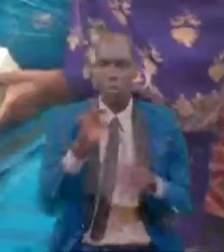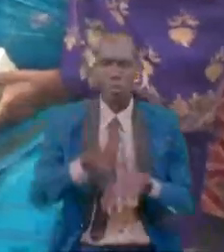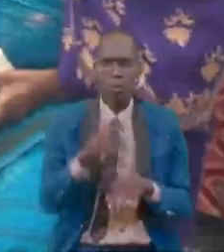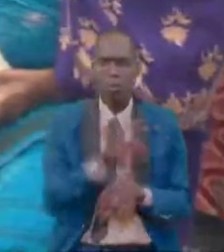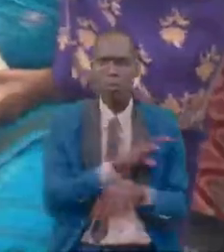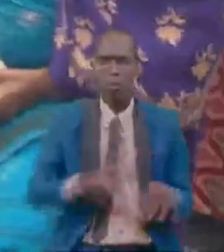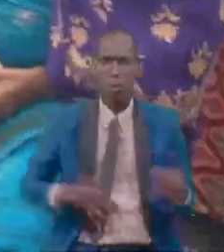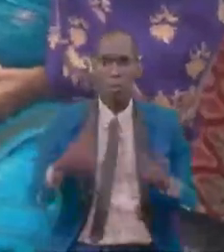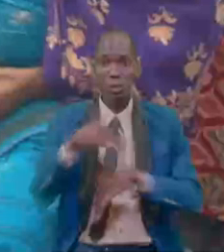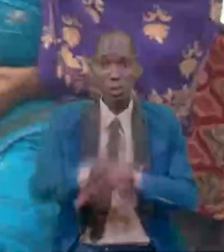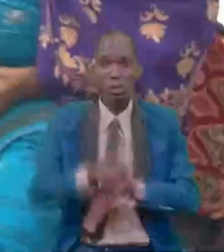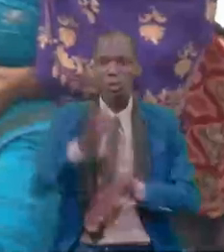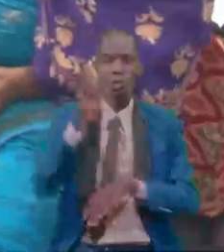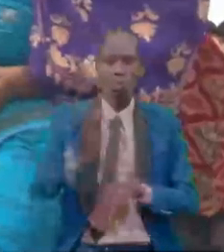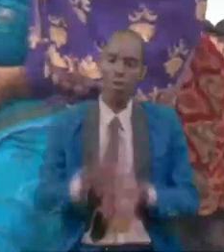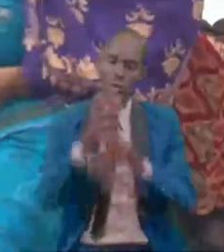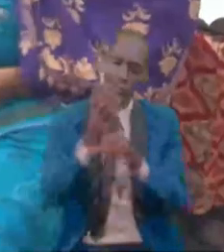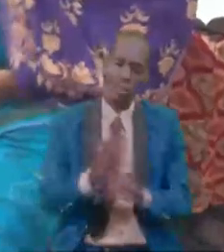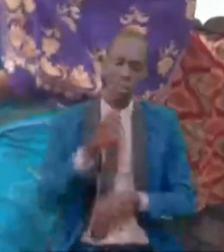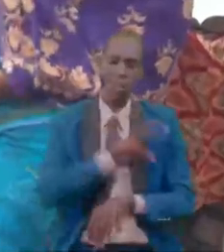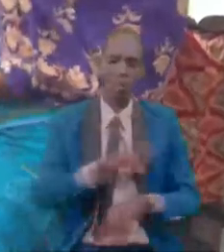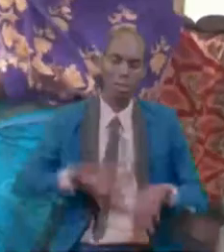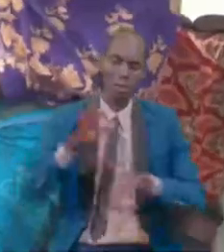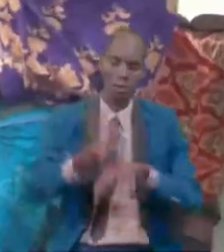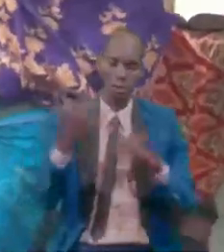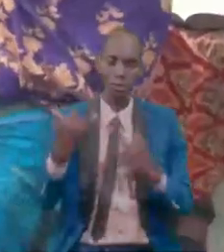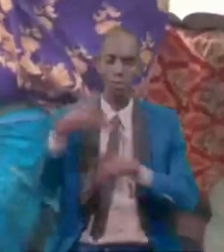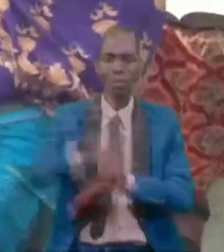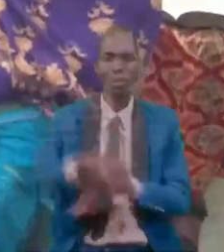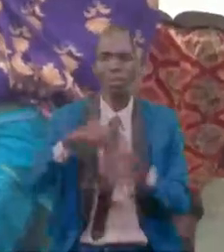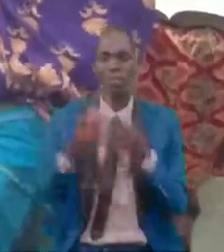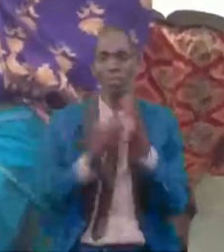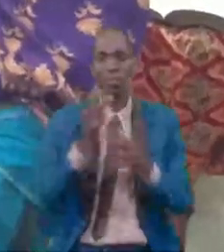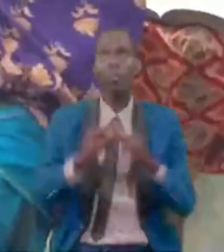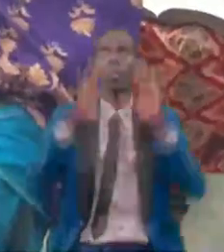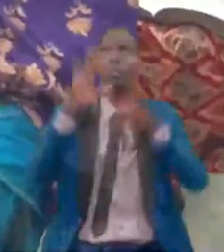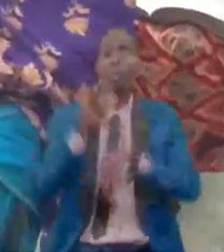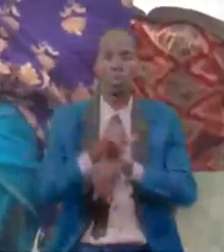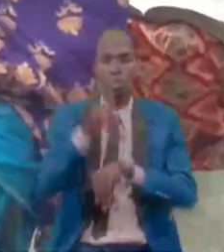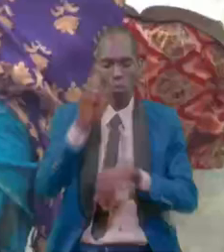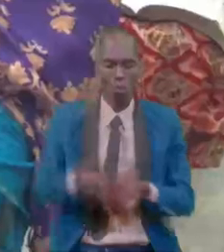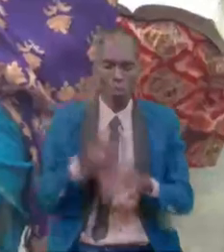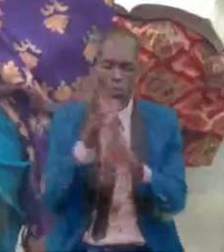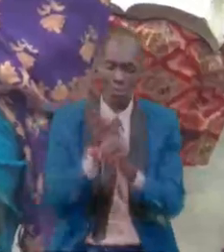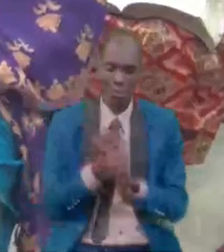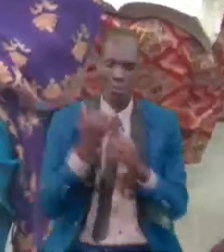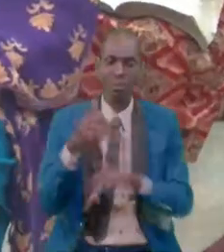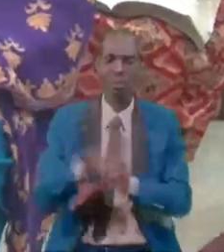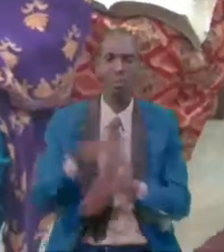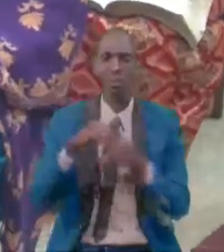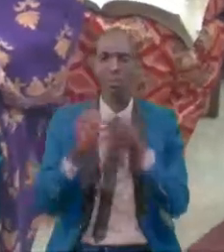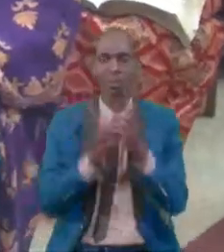aujourd'hui, vous devez l'avoir aujourd'hui. Le miracle, vous devez l'avoir aujourd'hui. La puissance de